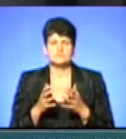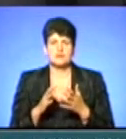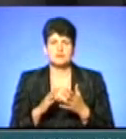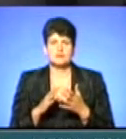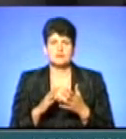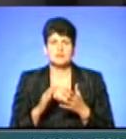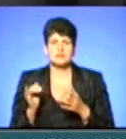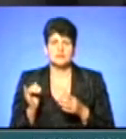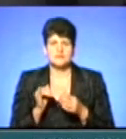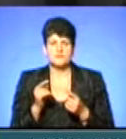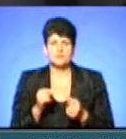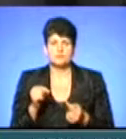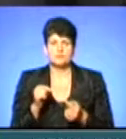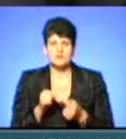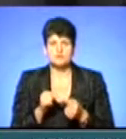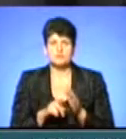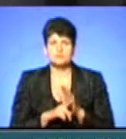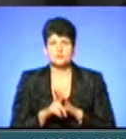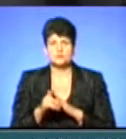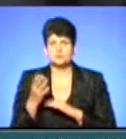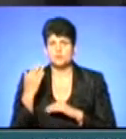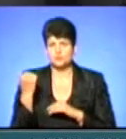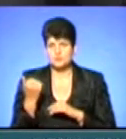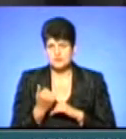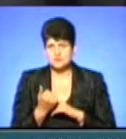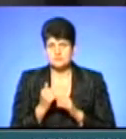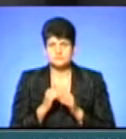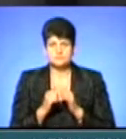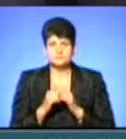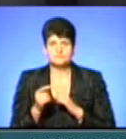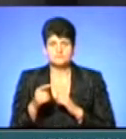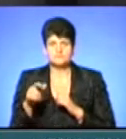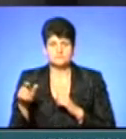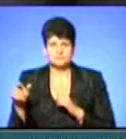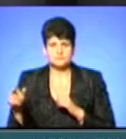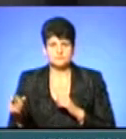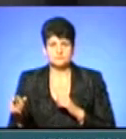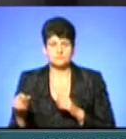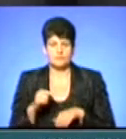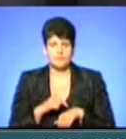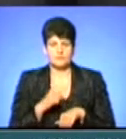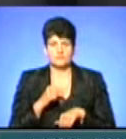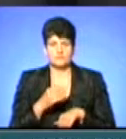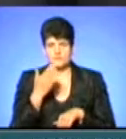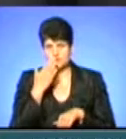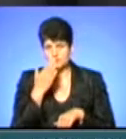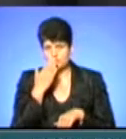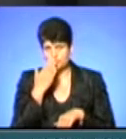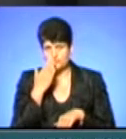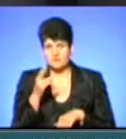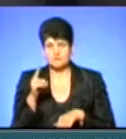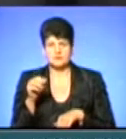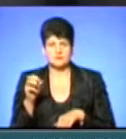повітря. І, відповідно, на початку минулого тижня кожен тернополян відчував важкий